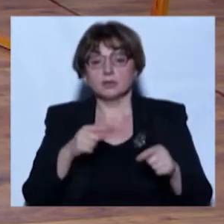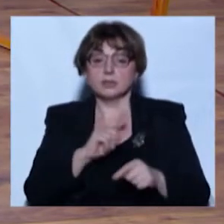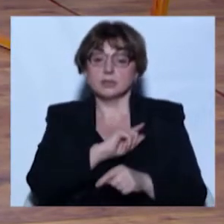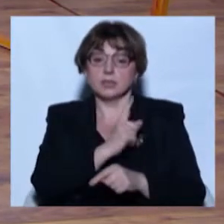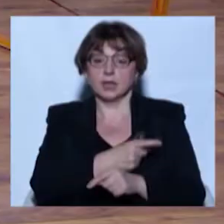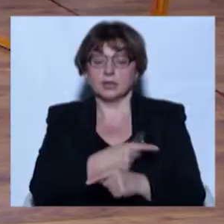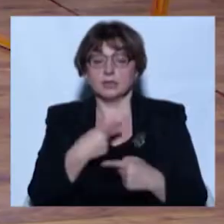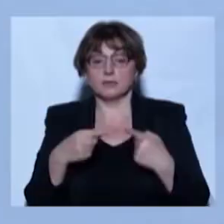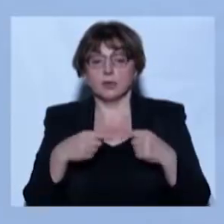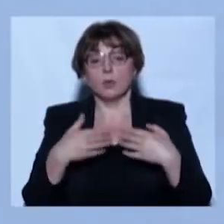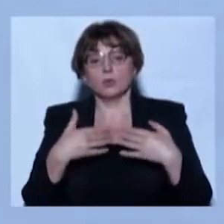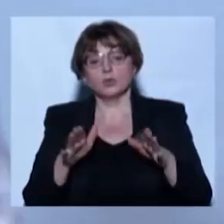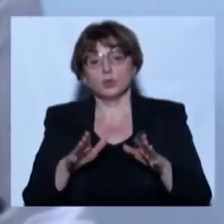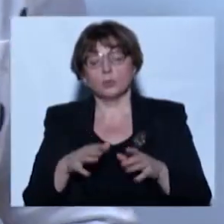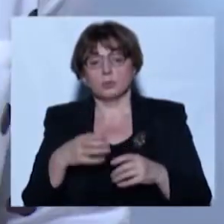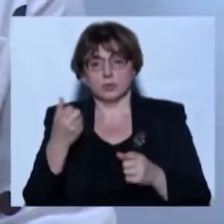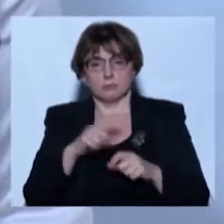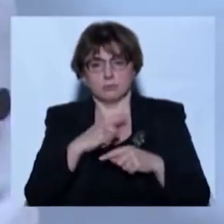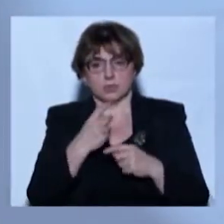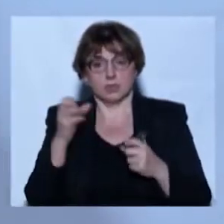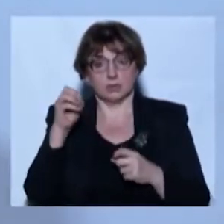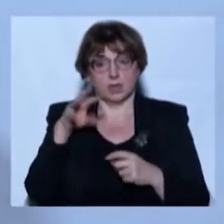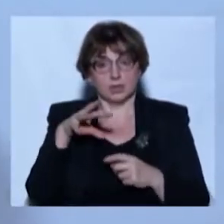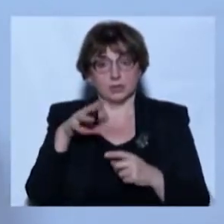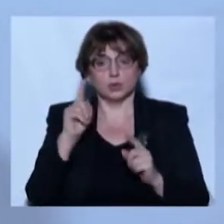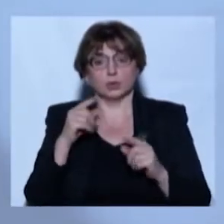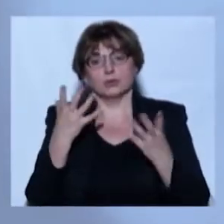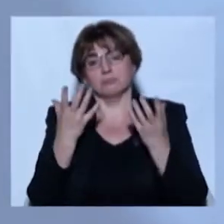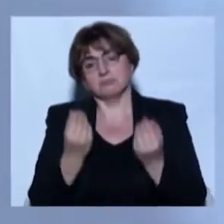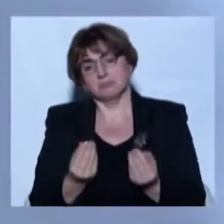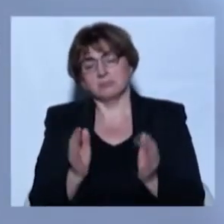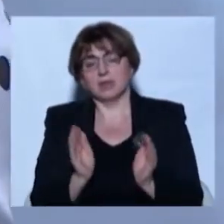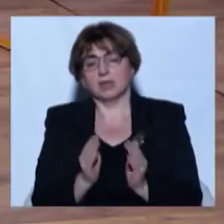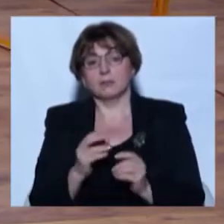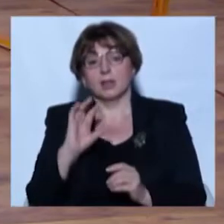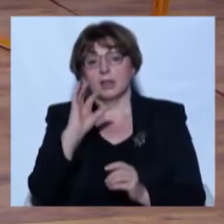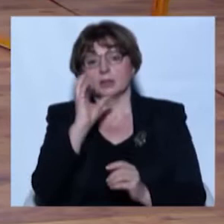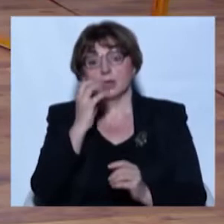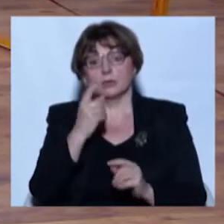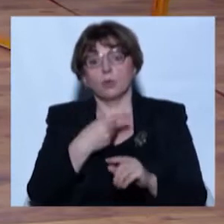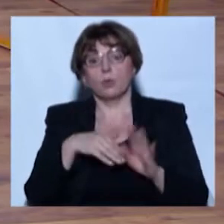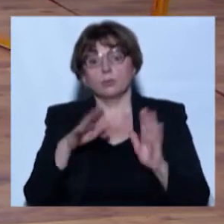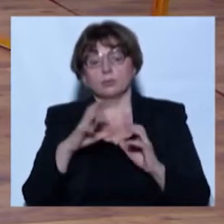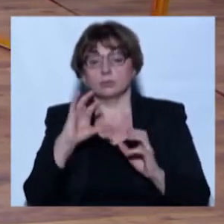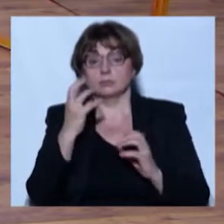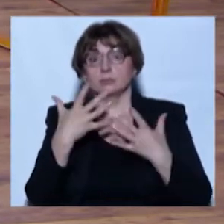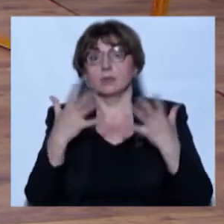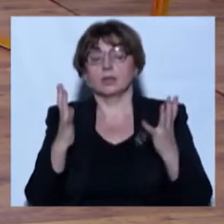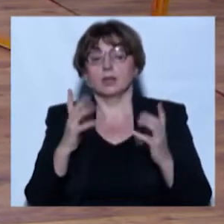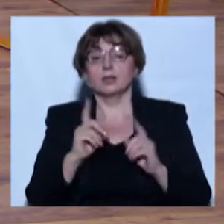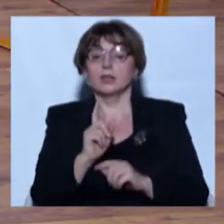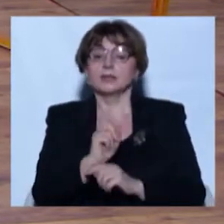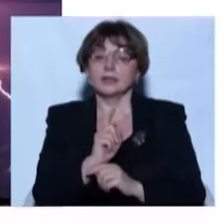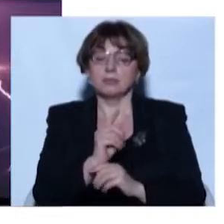სიძლიერით. ზოგი უფრო მეტად ანათებს, ზოგი კი ნაკლებად. მაგალითად, ნათურა უფრო მეტად ანათებს, ვიდრე